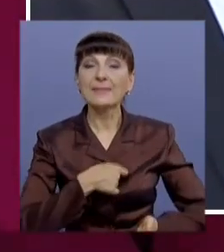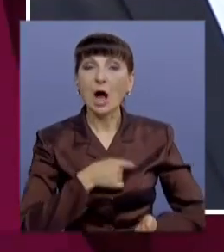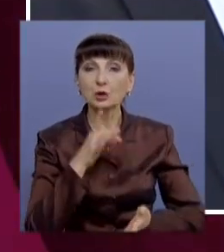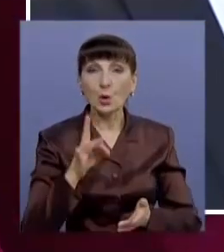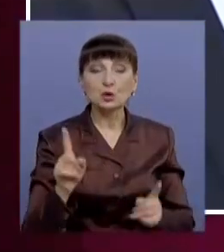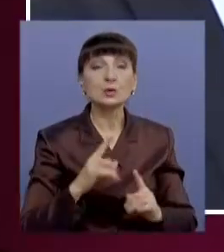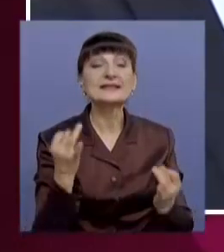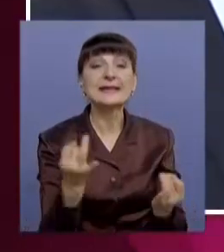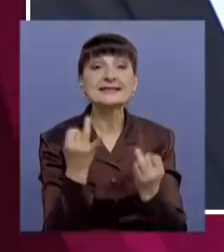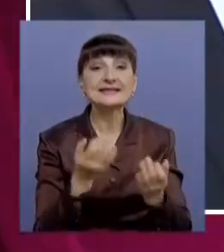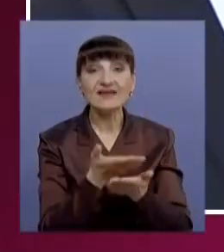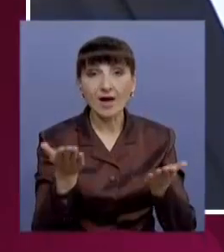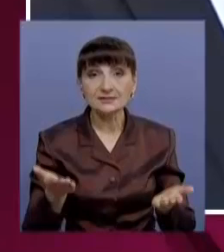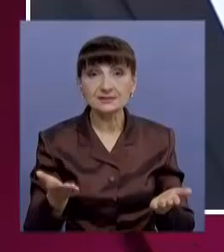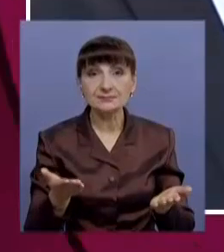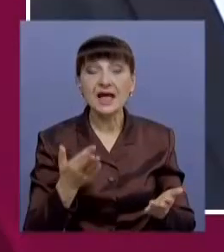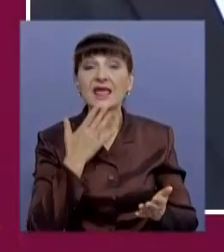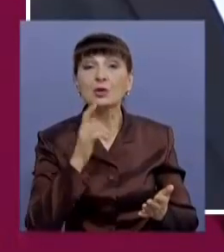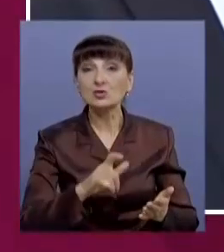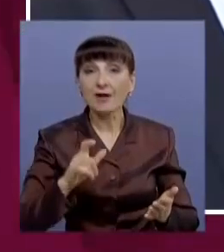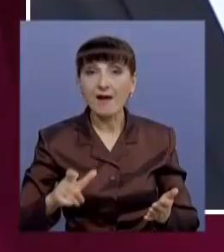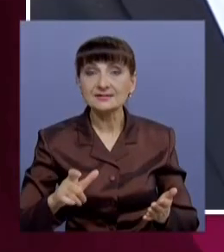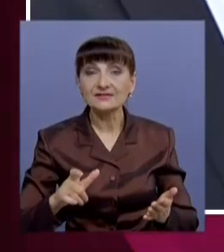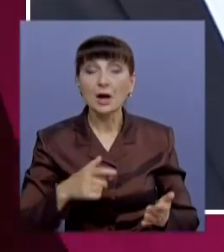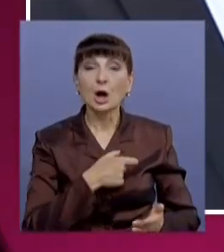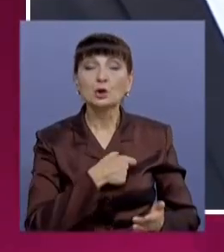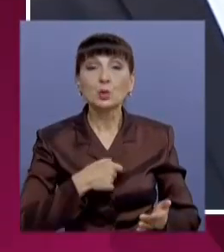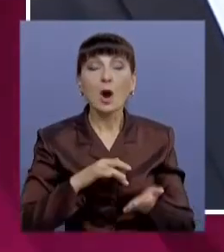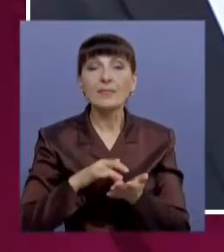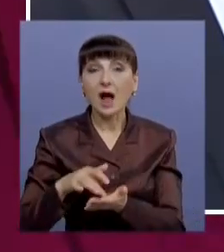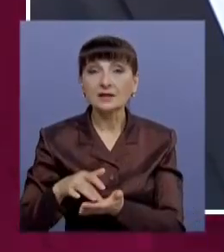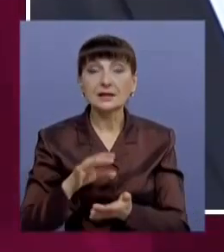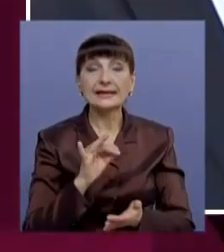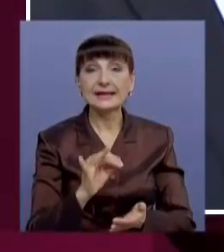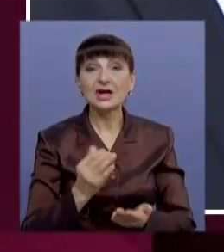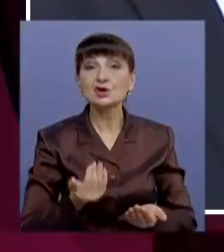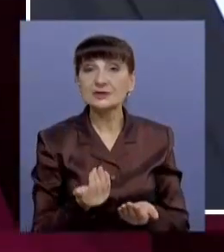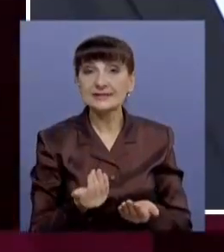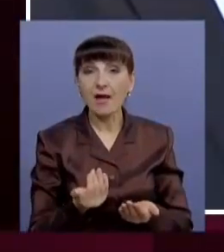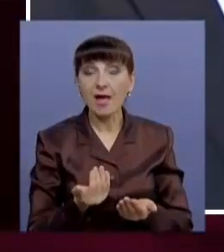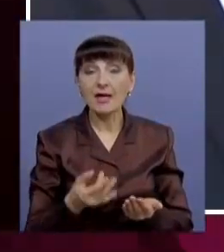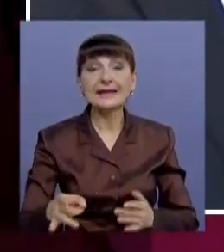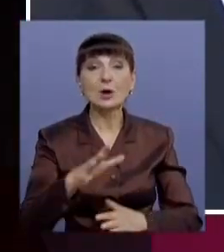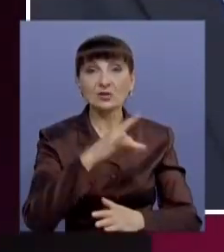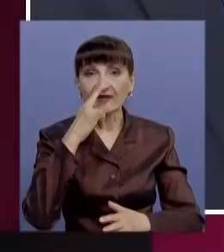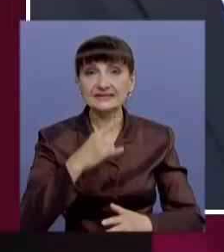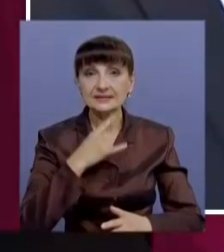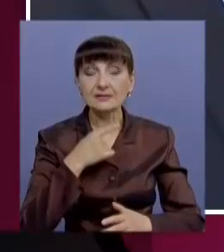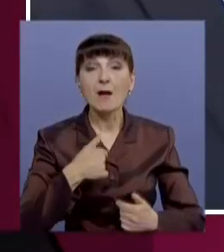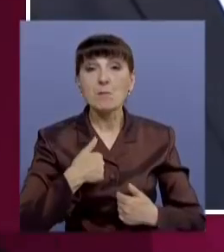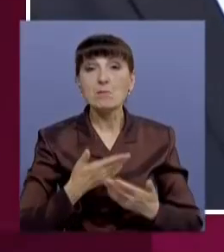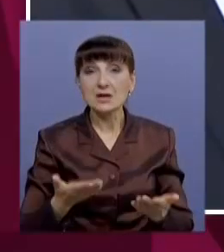чтобы заинтересовать иностранцев, туроператоров, а также жителей регионов Казахстана, мы